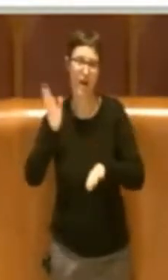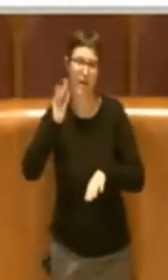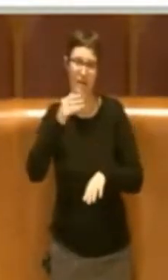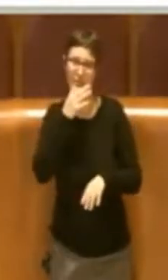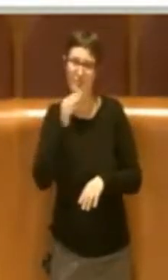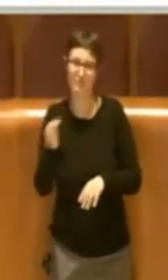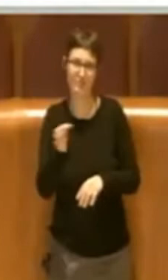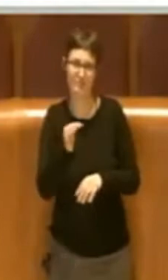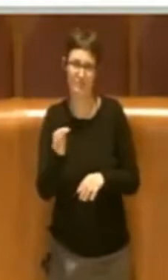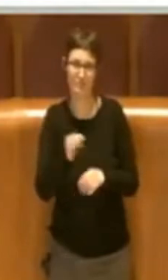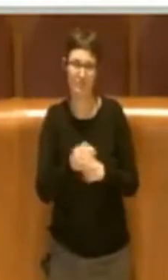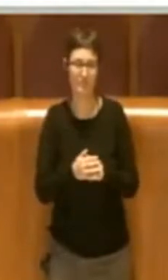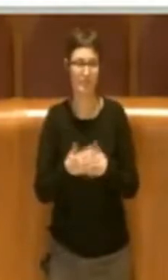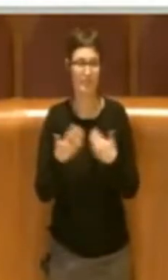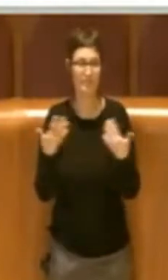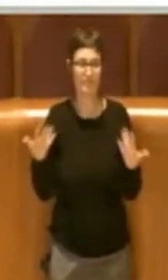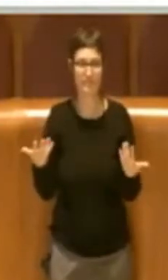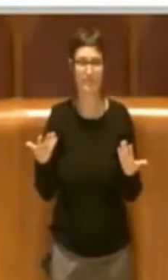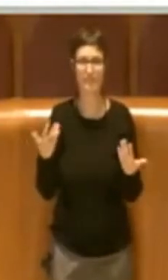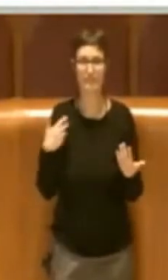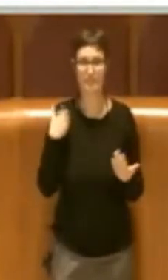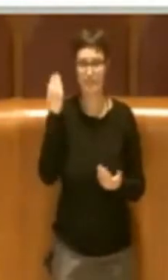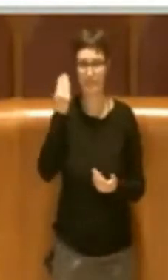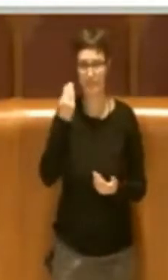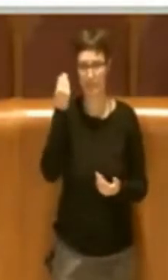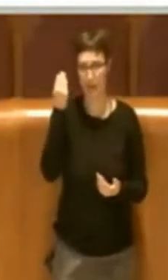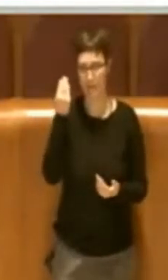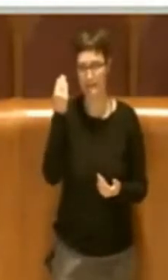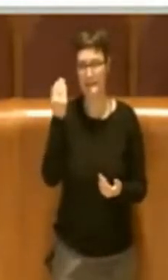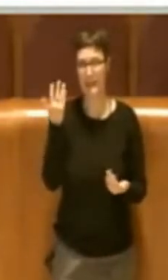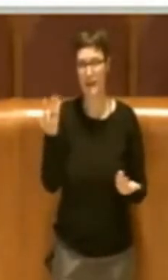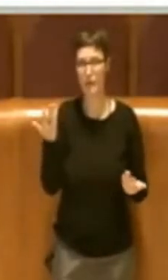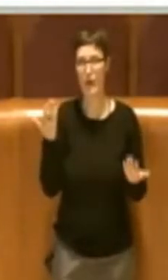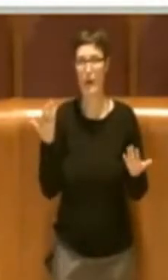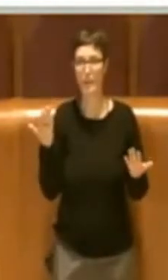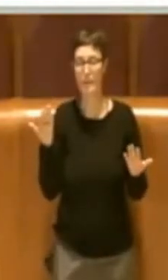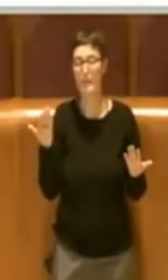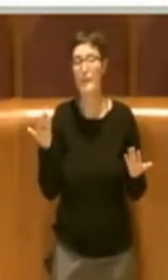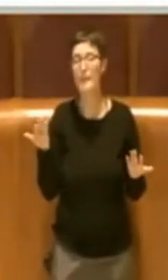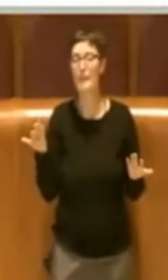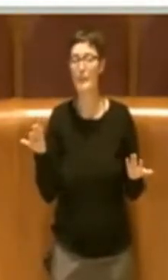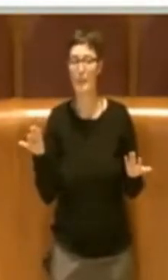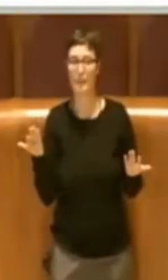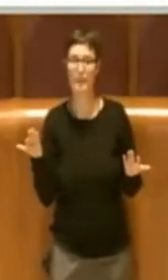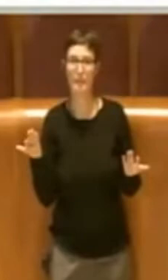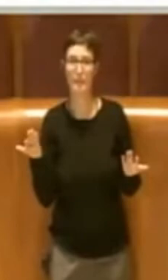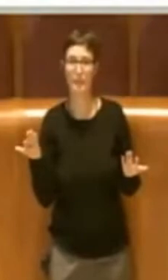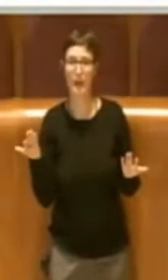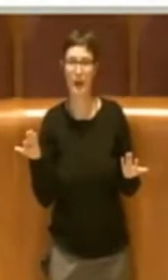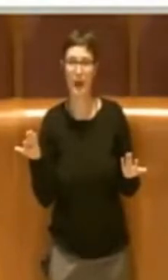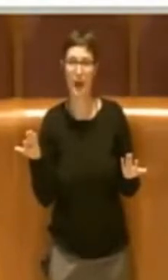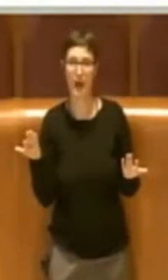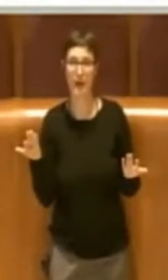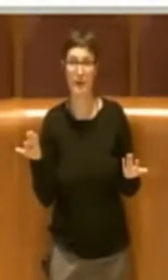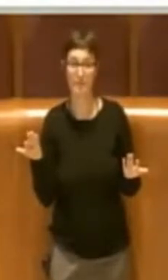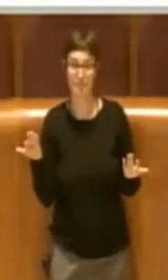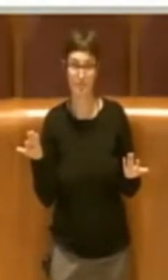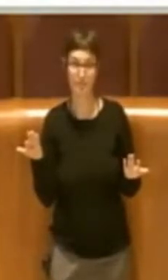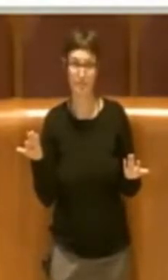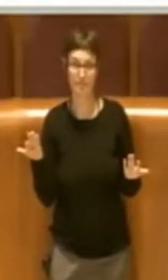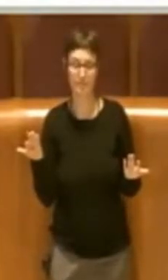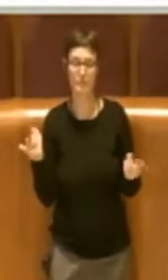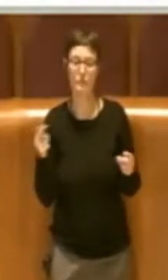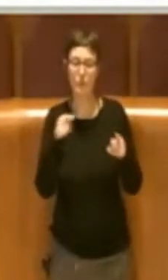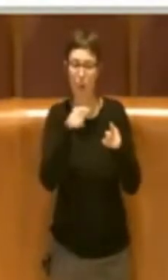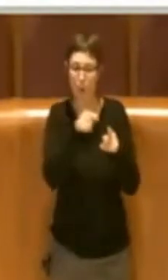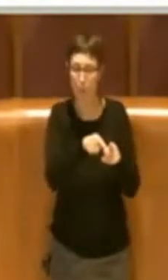allora ho pensato che magari potesse essere questo sito, insieme ad altri, perché guardate